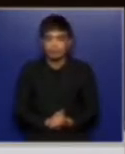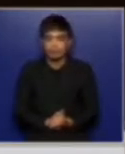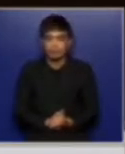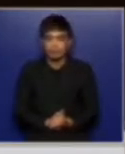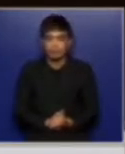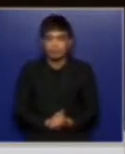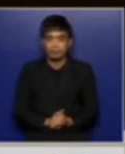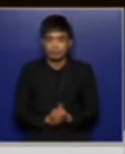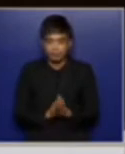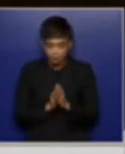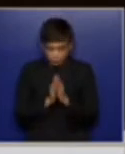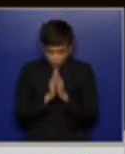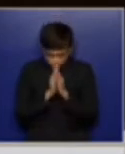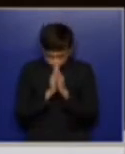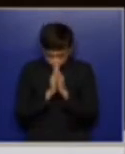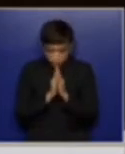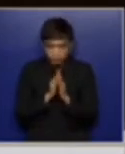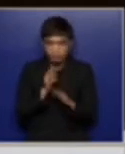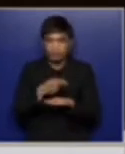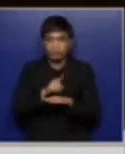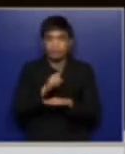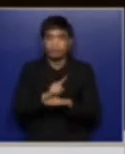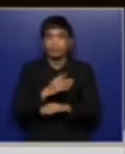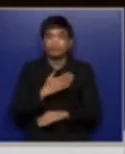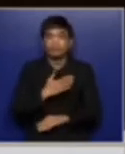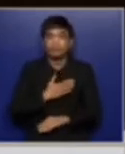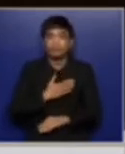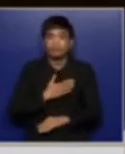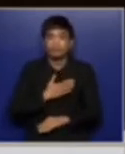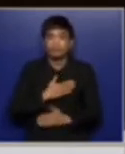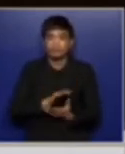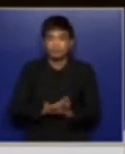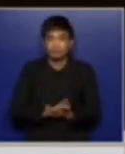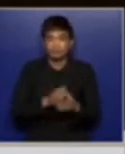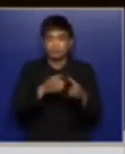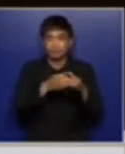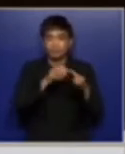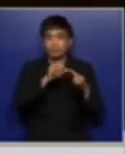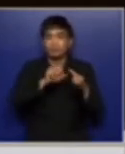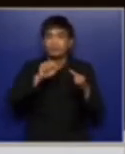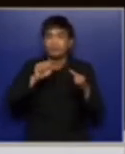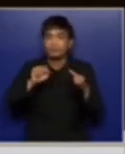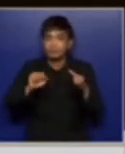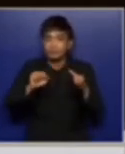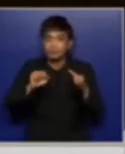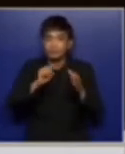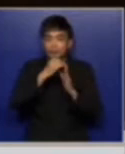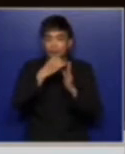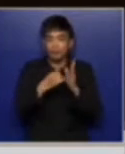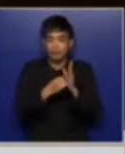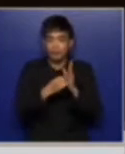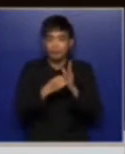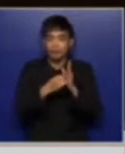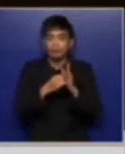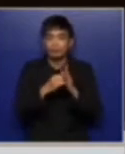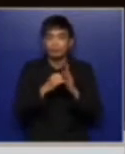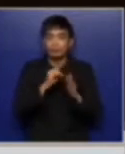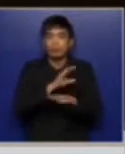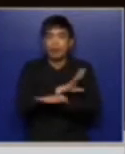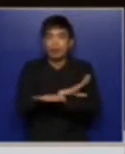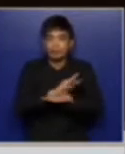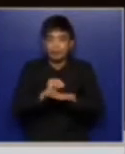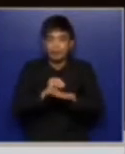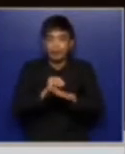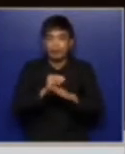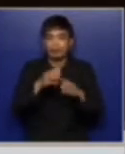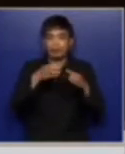คืนนี้ กับเรียนท่านประธานที่เคารพกับผมนายยุทธพงศ์จรัสเถียรสมาชิกสภาผู้แทนราษฎรจังหวัดมหาสารคามพรรคเพื่อไทยท่านประธ